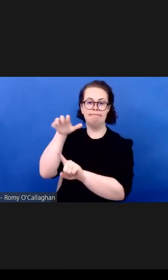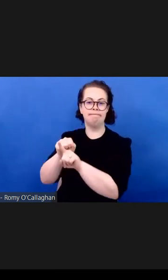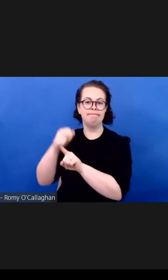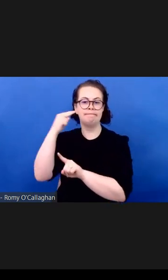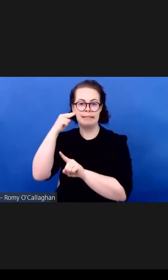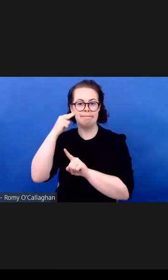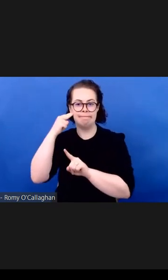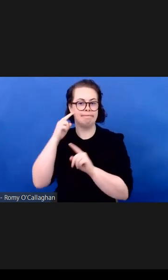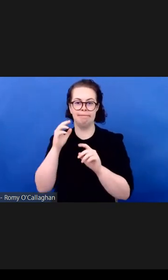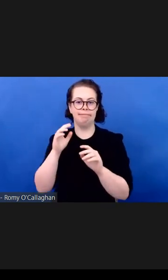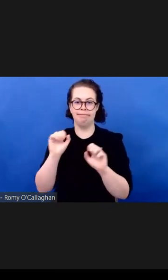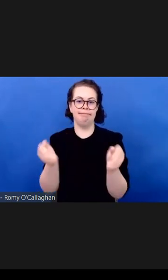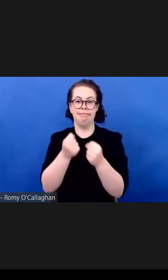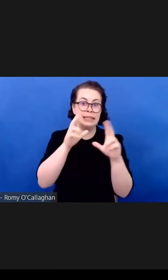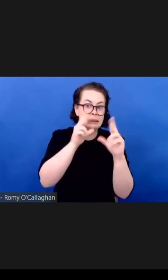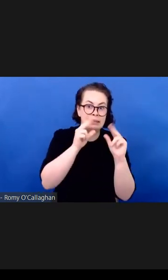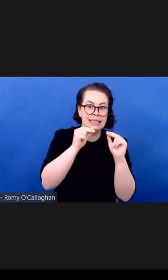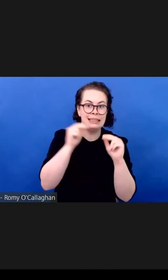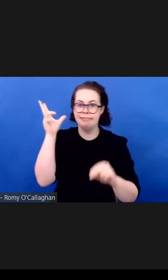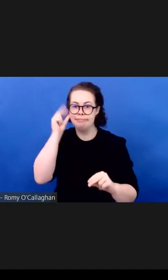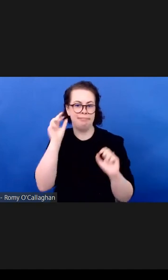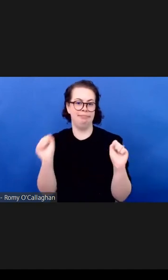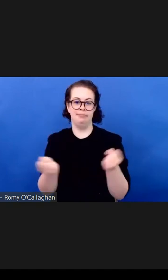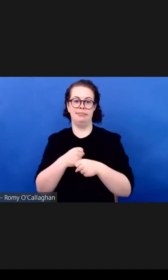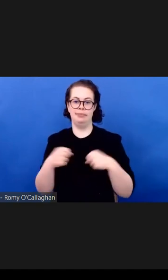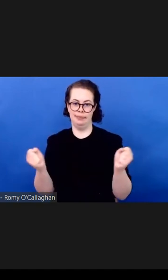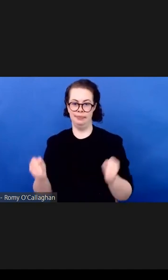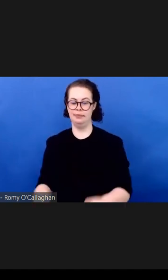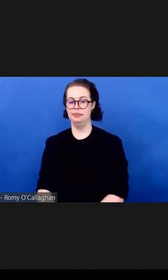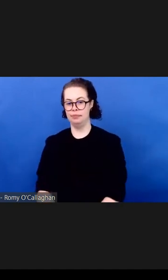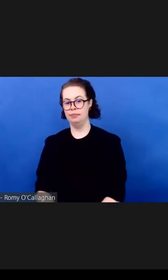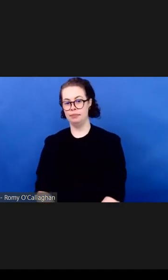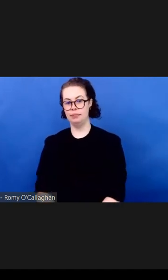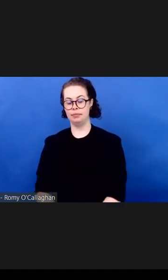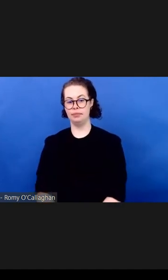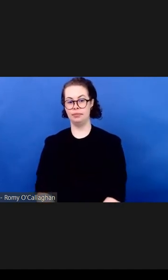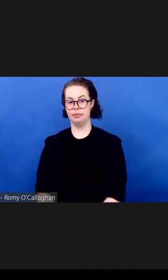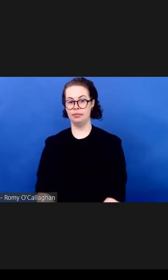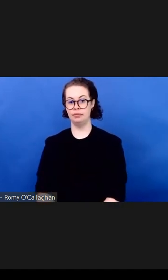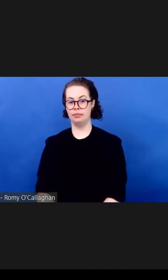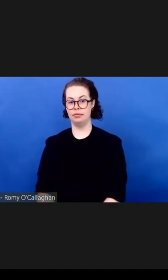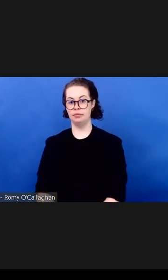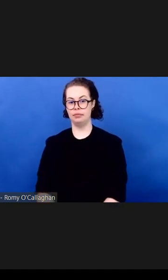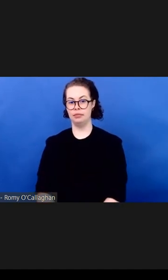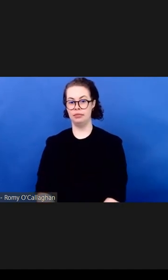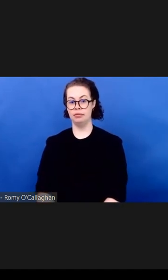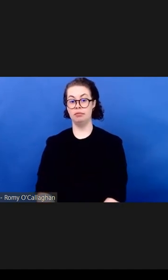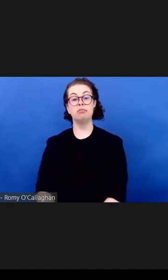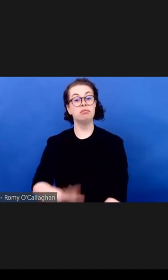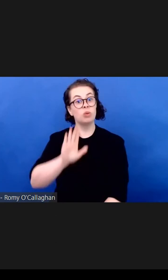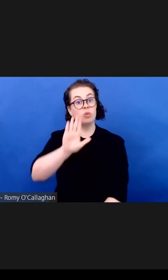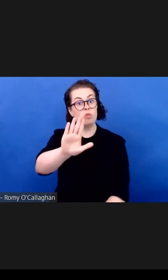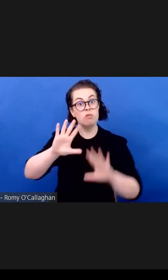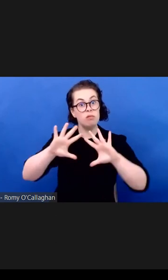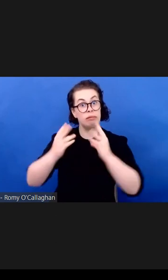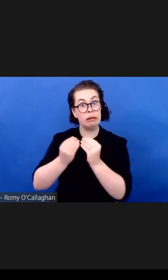আগে টেস্ট করো। টেস্ট করার পরে বুঝতে পারলাম যে ও কানে শুনতে পারবে না, কথা বলতে পারবে না। আপনার